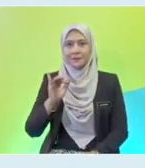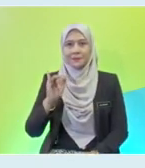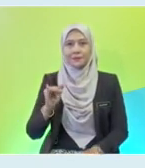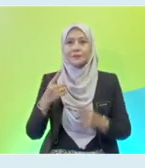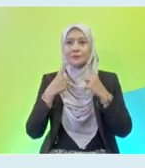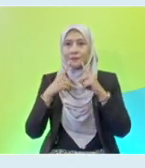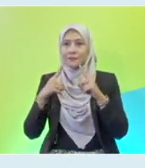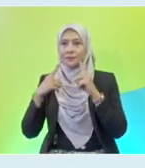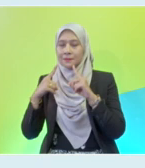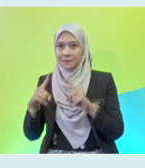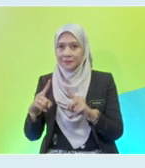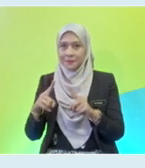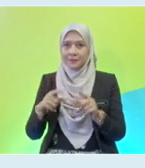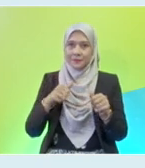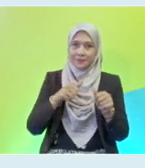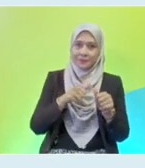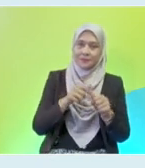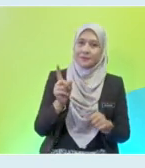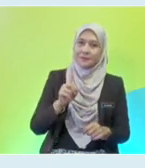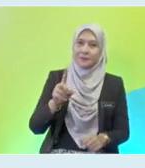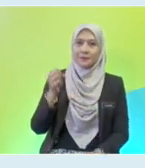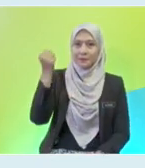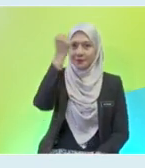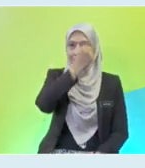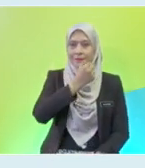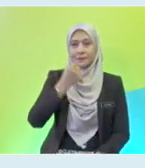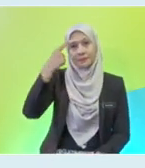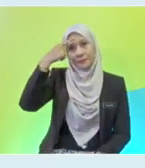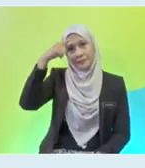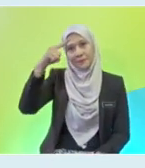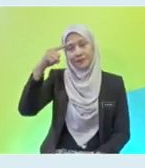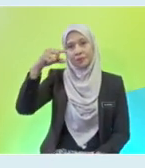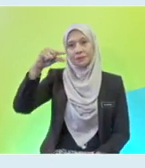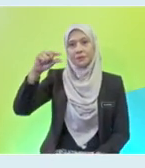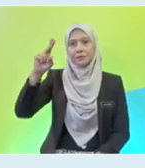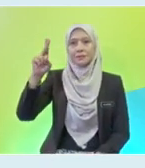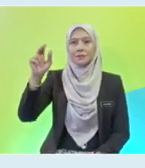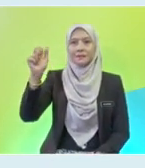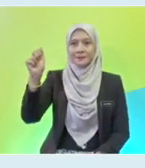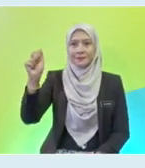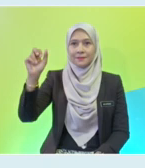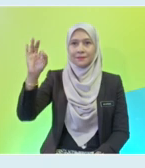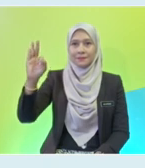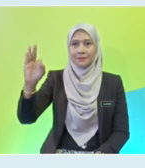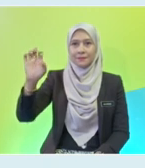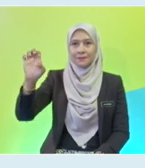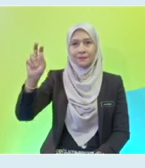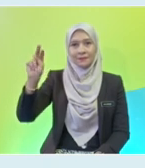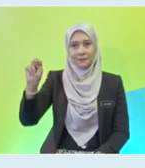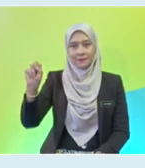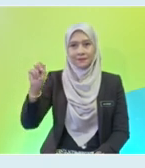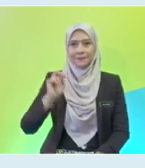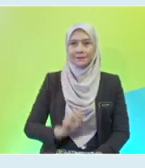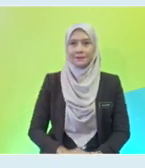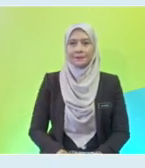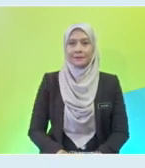sifat bagi grafik jadi kita lihat pilihan jawaban ABC dan D itu dan kita memberi alasan